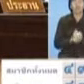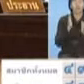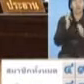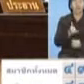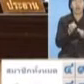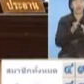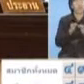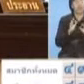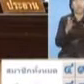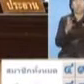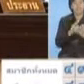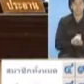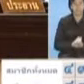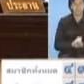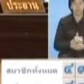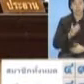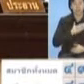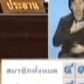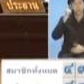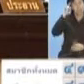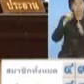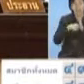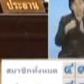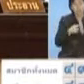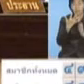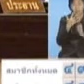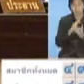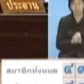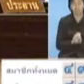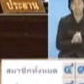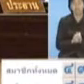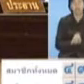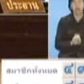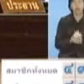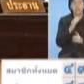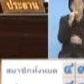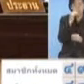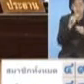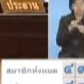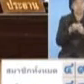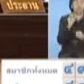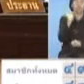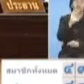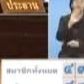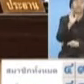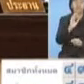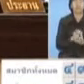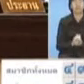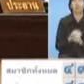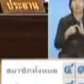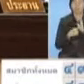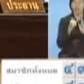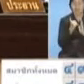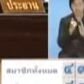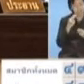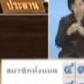าสชี้แจงฉะนั้นไม่จำเป็นนะครับอย่าไปเอ่ยชื่อบุคคลภายนอกนะครับท่านยกตัวอย่างเอ